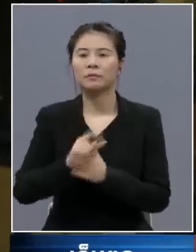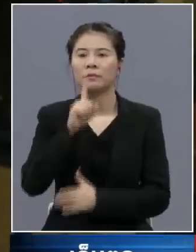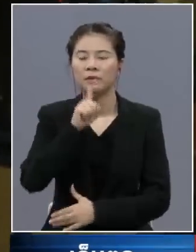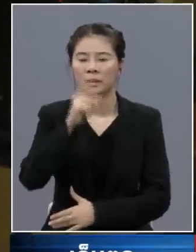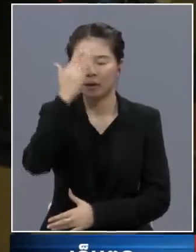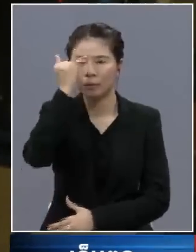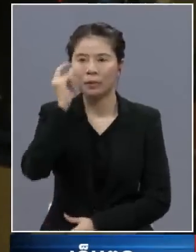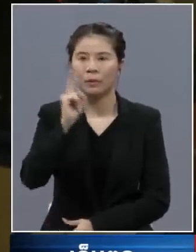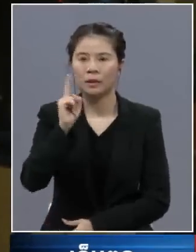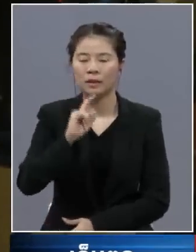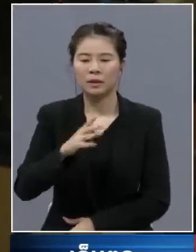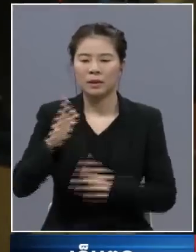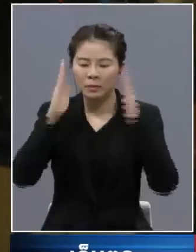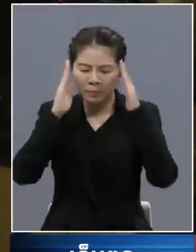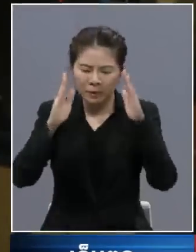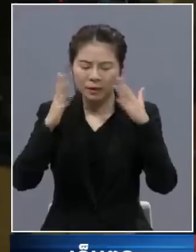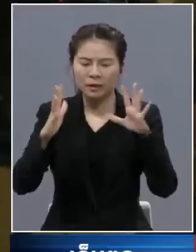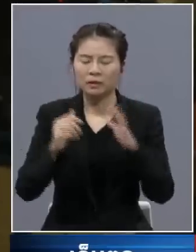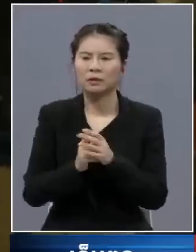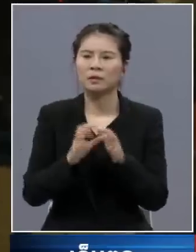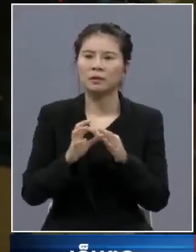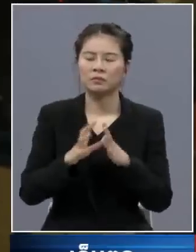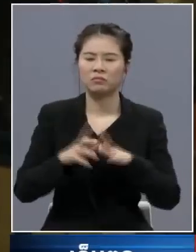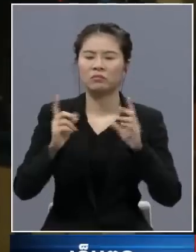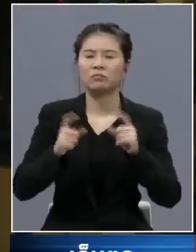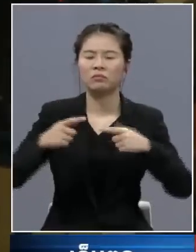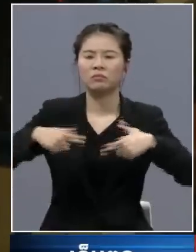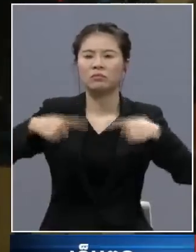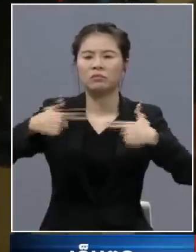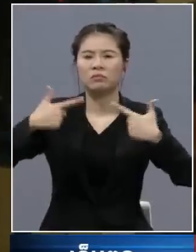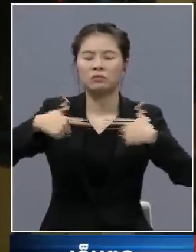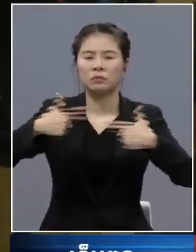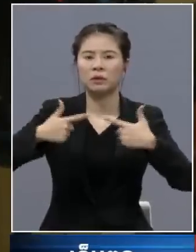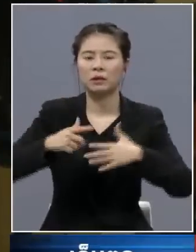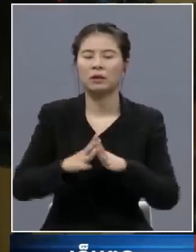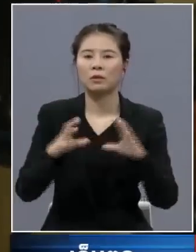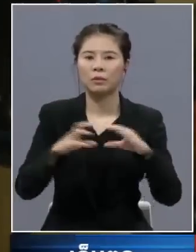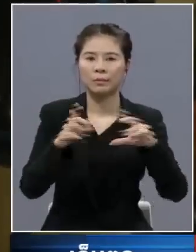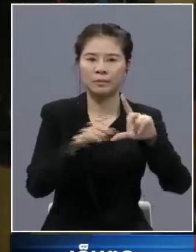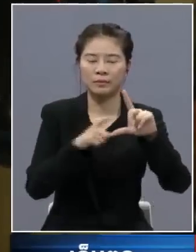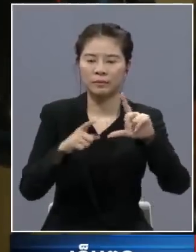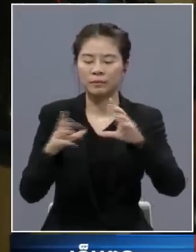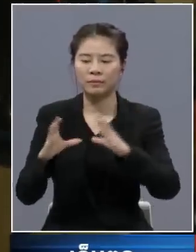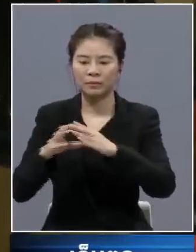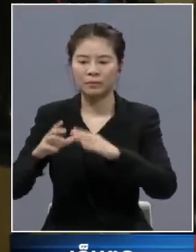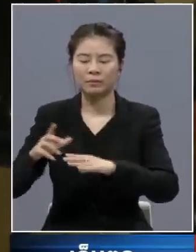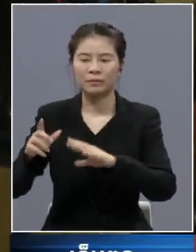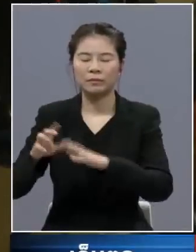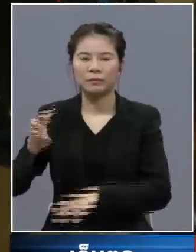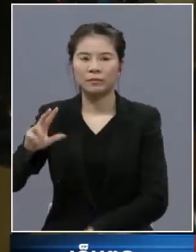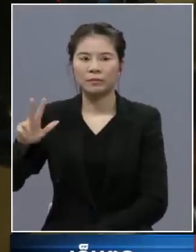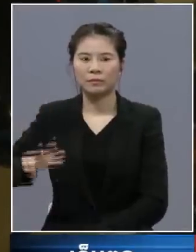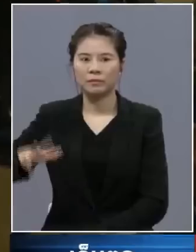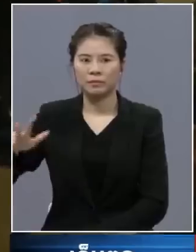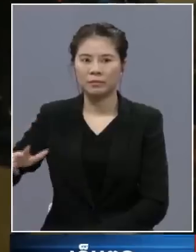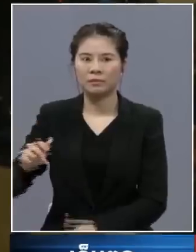ามนี้นะไม่ได้ตั้งใจเลยที่จะให้เกิดความบาดหมางแคลงใจกันระหว่างก้าวไกลและเพื่อไทยต้องการจะส่งข้อความเนี้ย